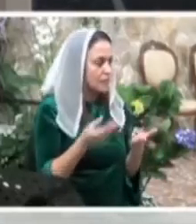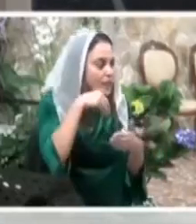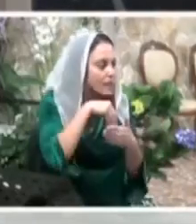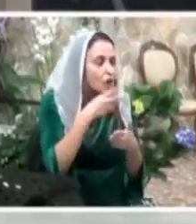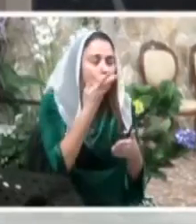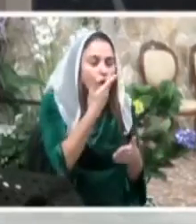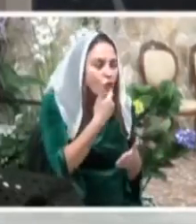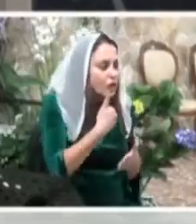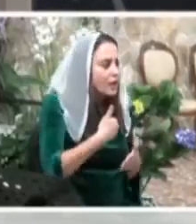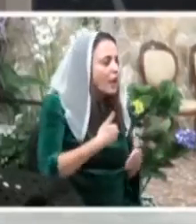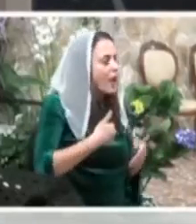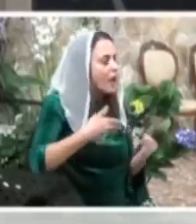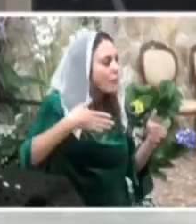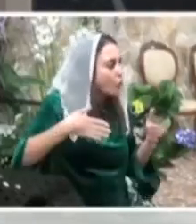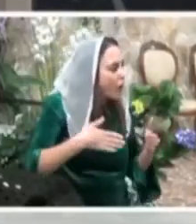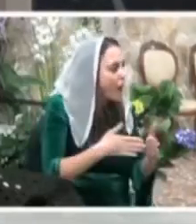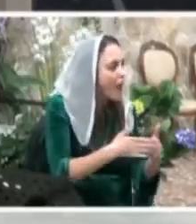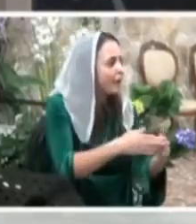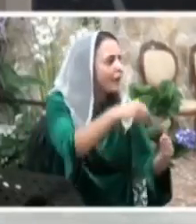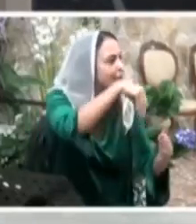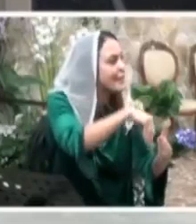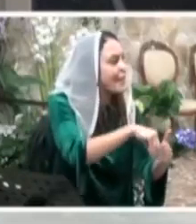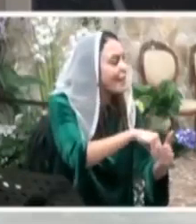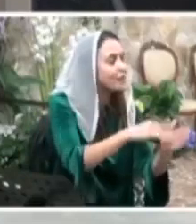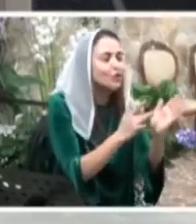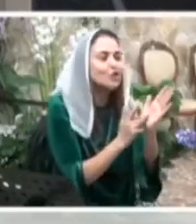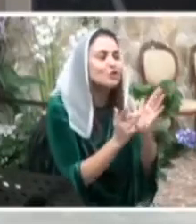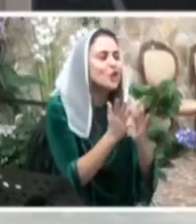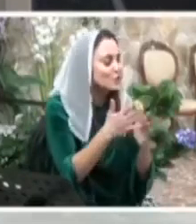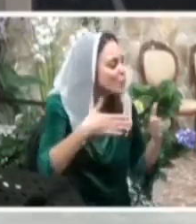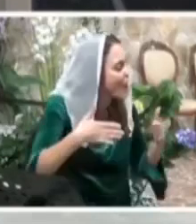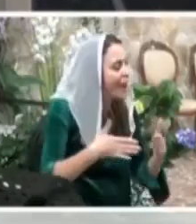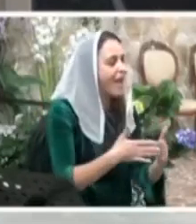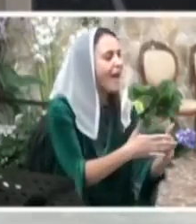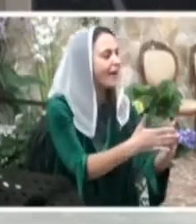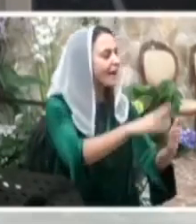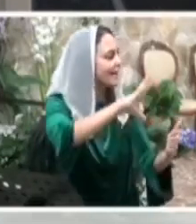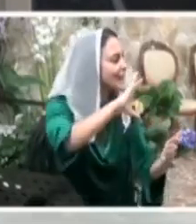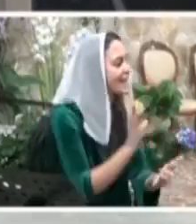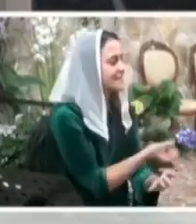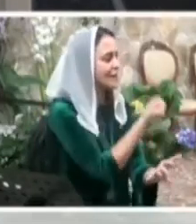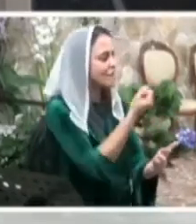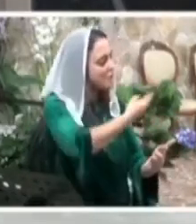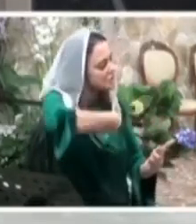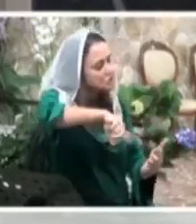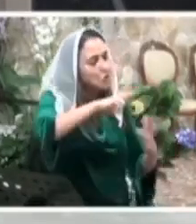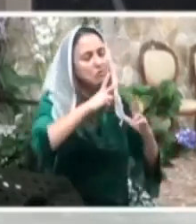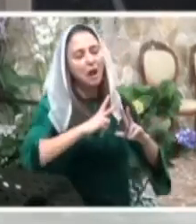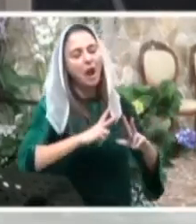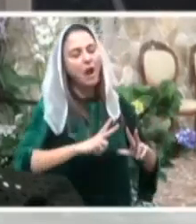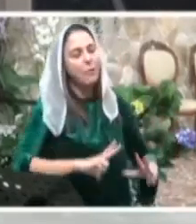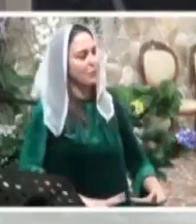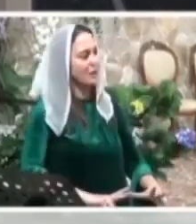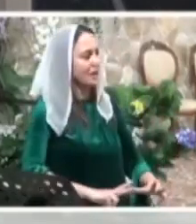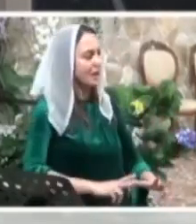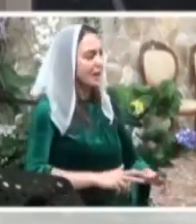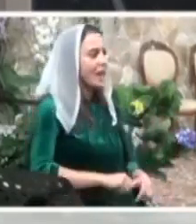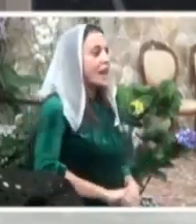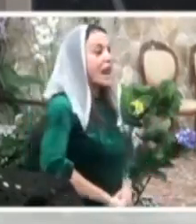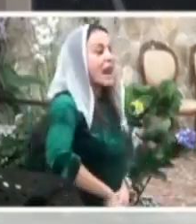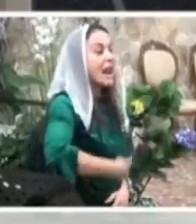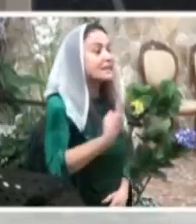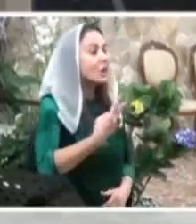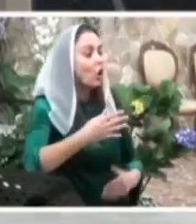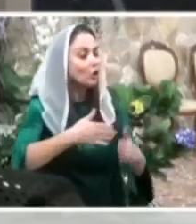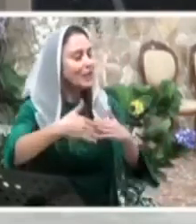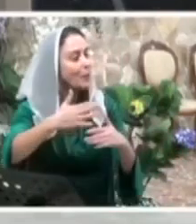dentro l'arca, in Gesù, al sicuro. La seconda porta